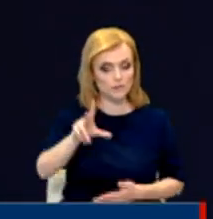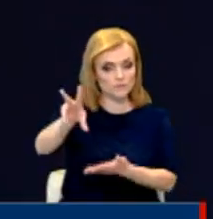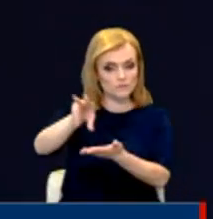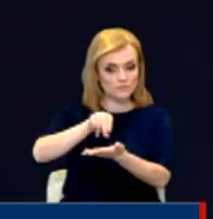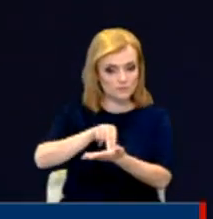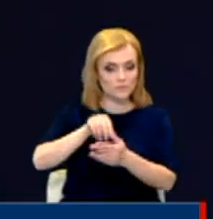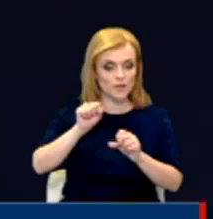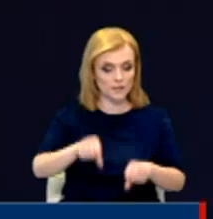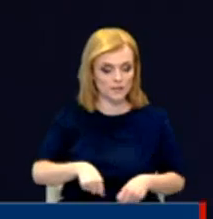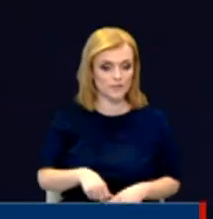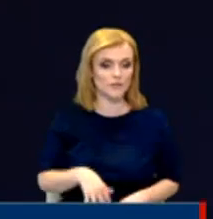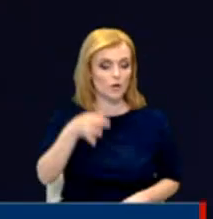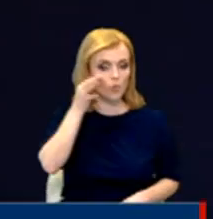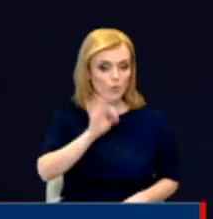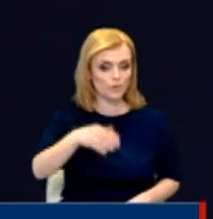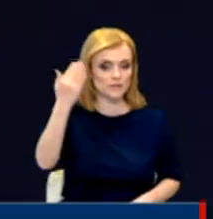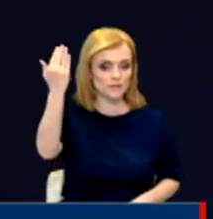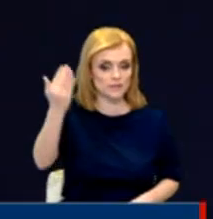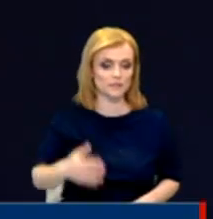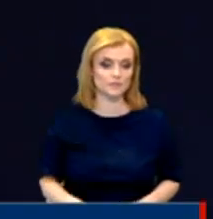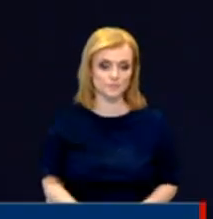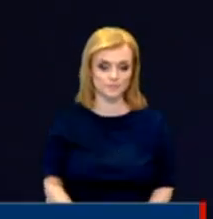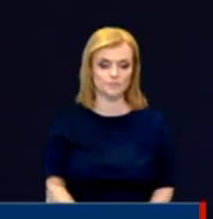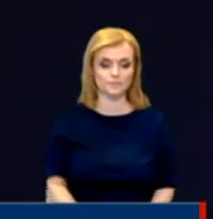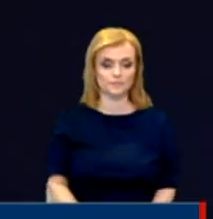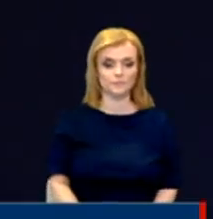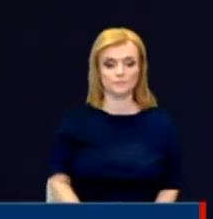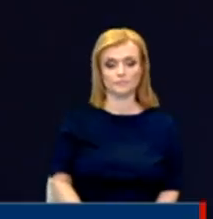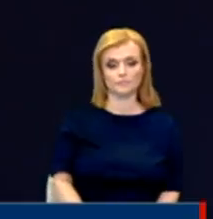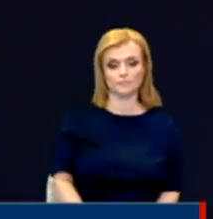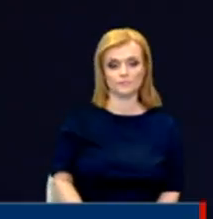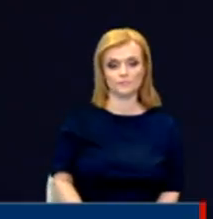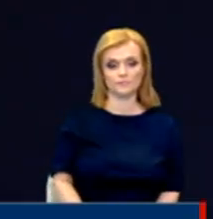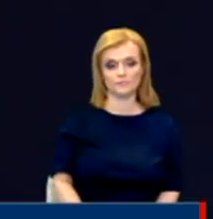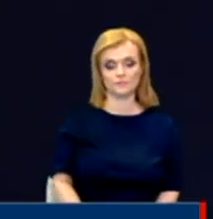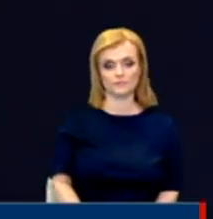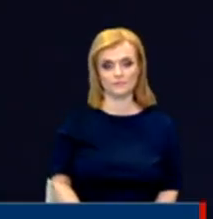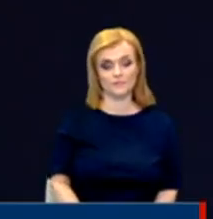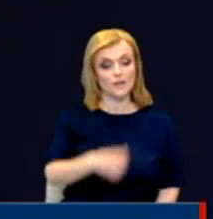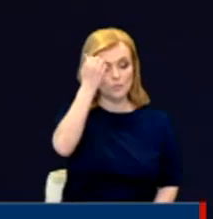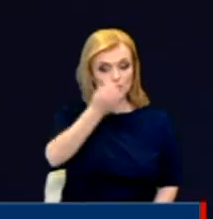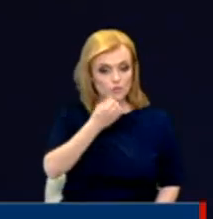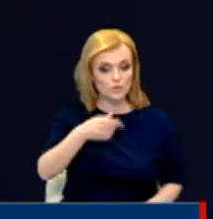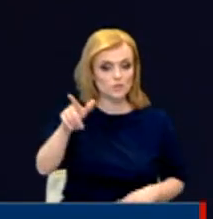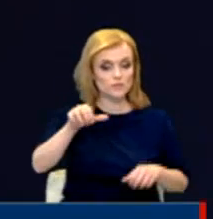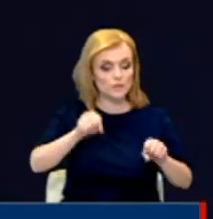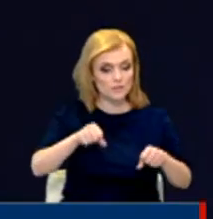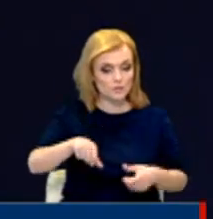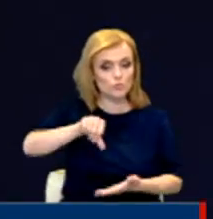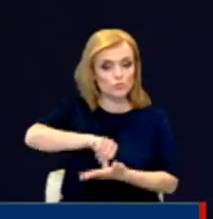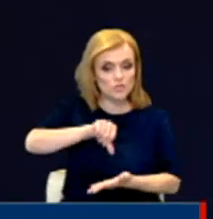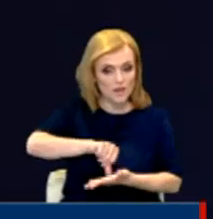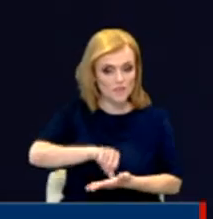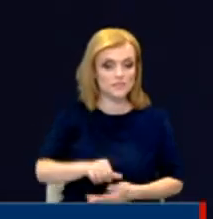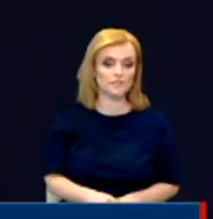la preparazione dei giovani che hanno partecipato ai vari progetti di questo twinning, che ho